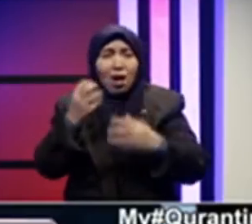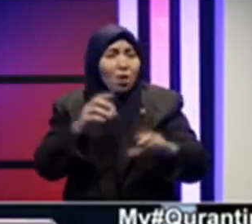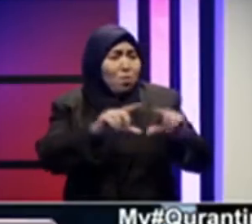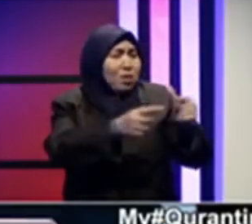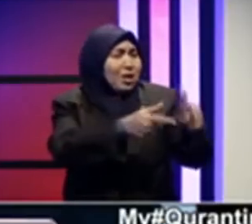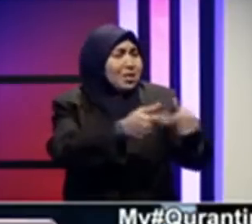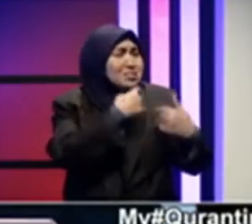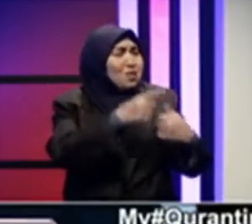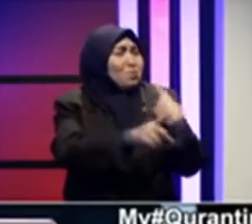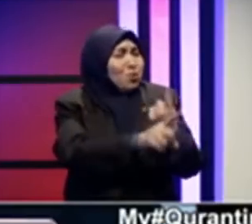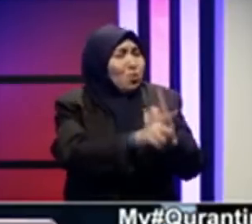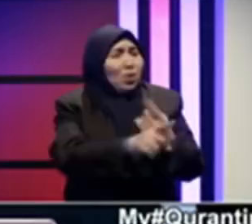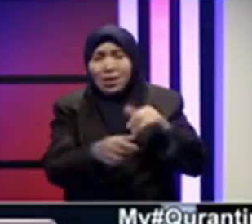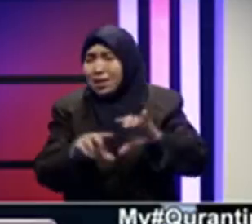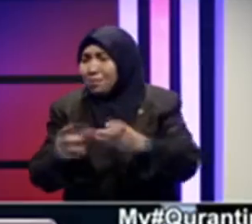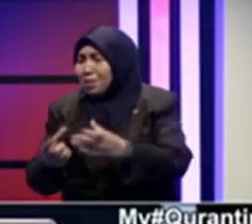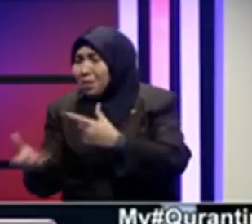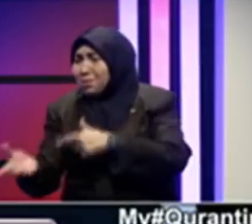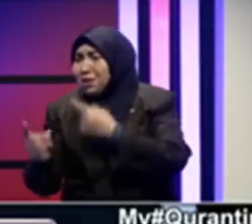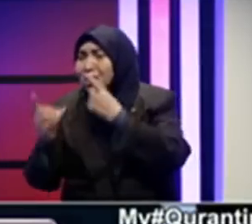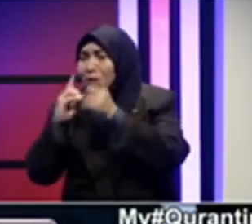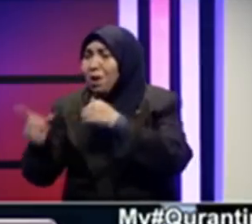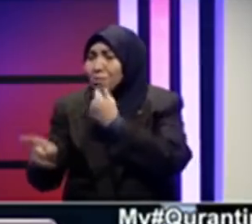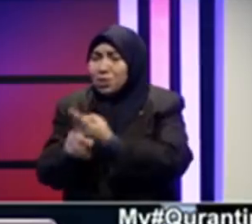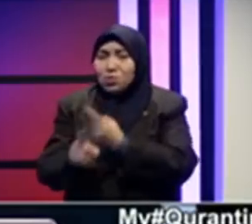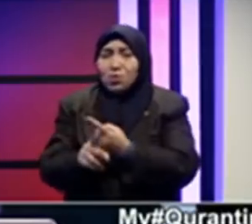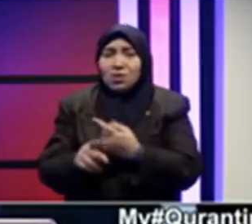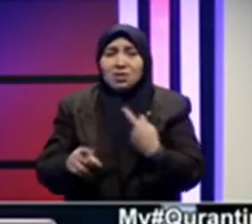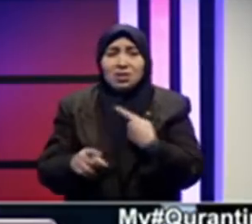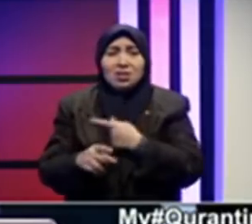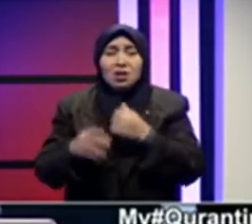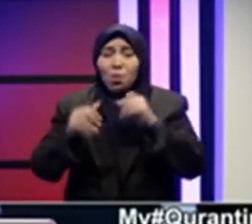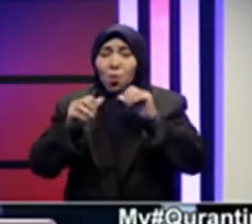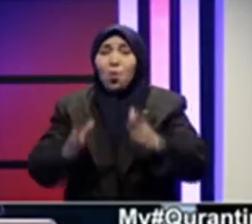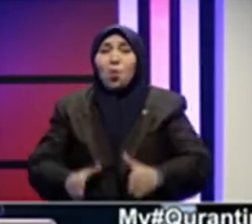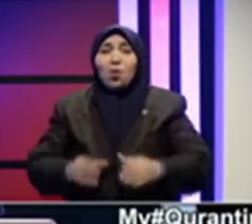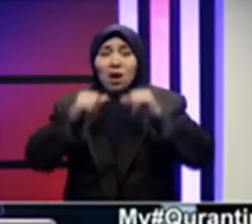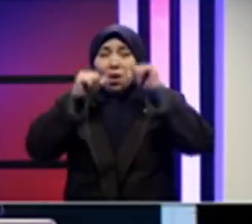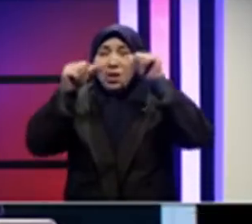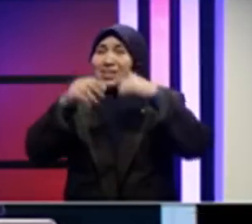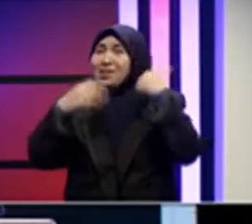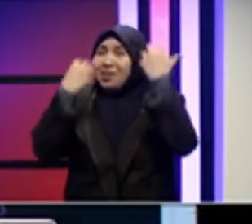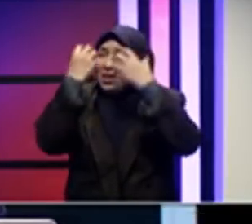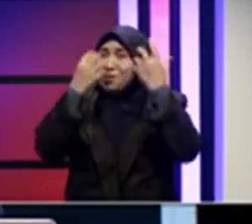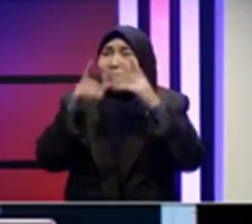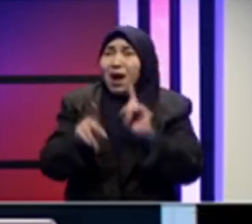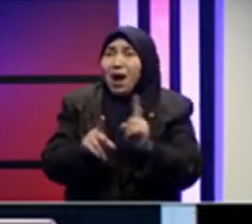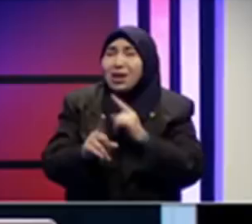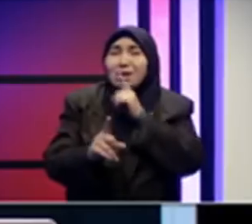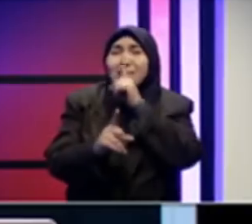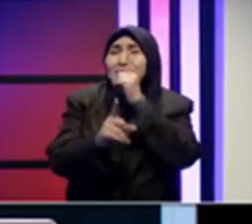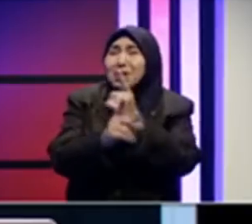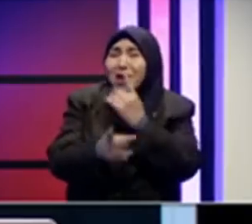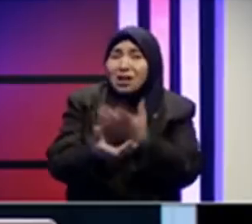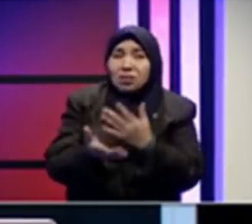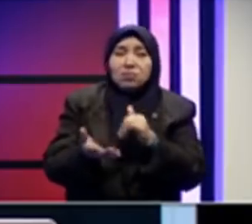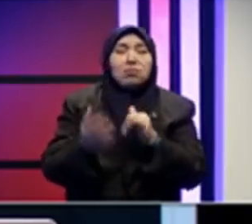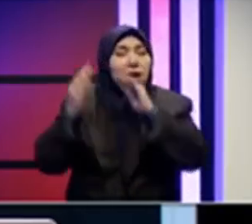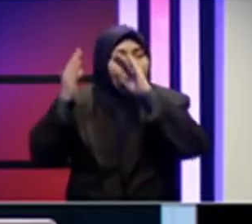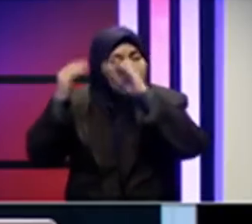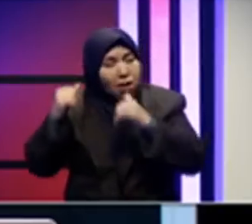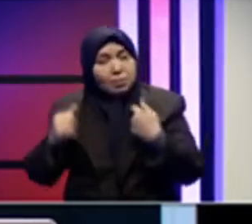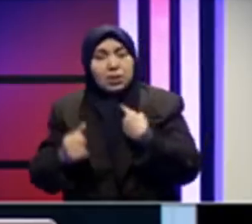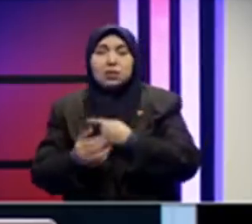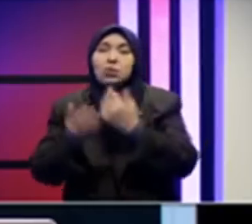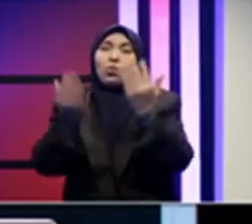ini dakwah betul, banyak kumpulan yang dakwah betul. Jadi kita selaku orang awam kadang kita rasa macam keliru kat mana kebenaran tu. Mudah-mudahan kita